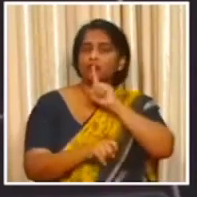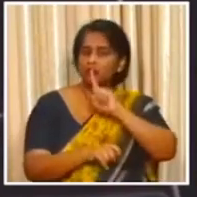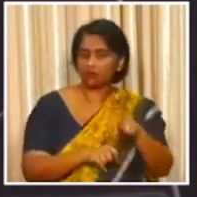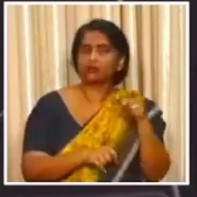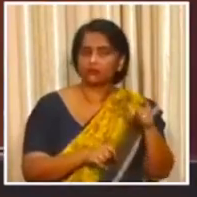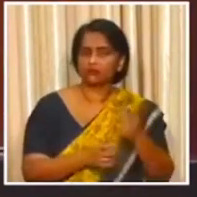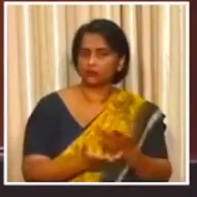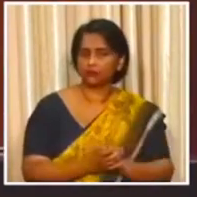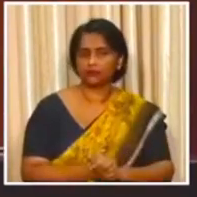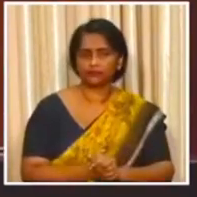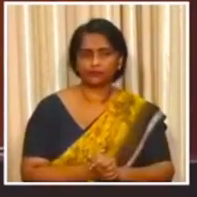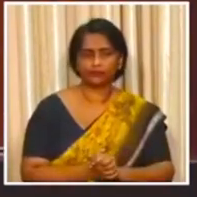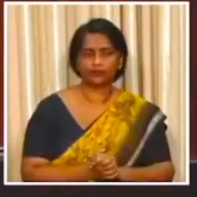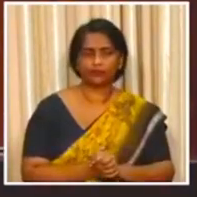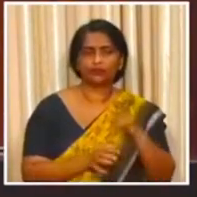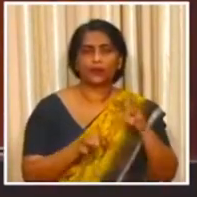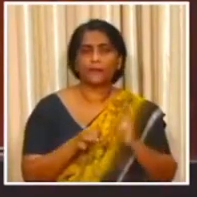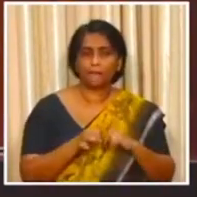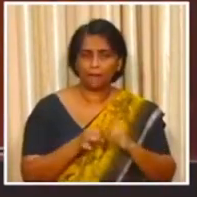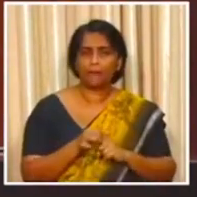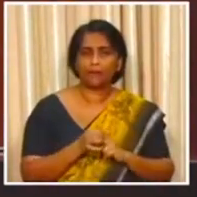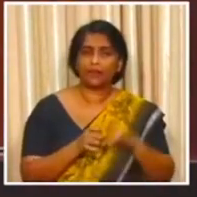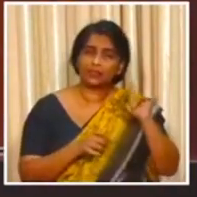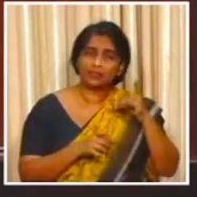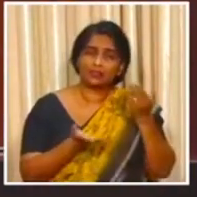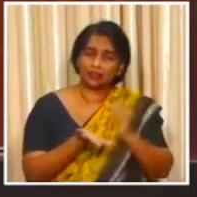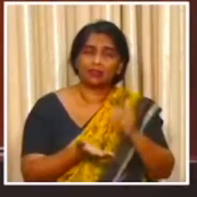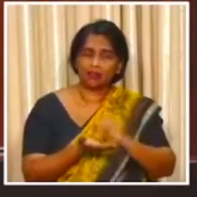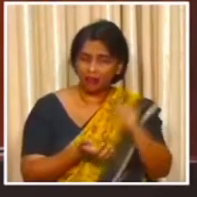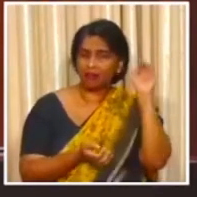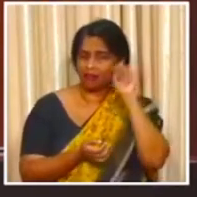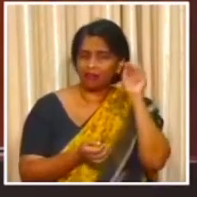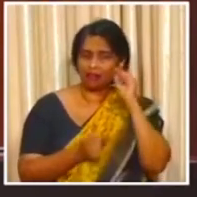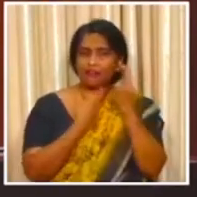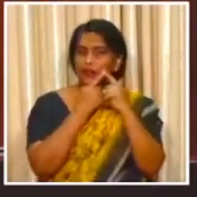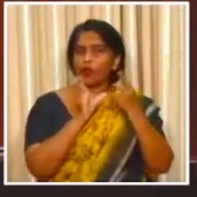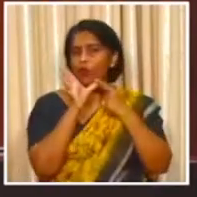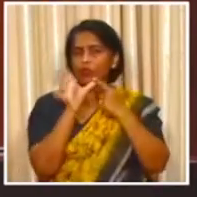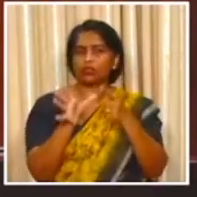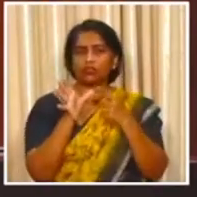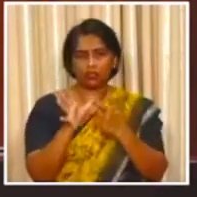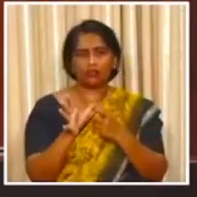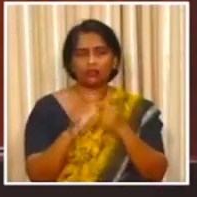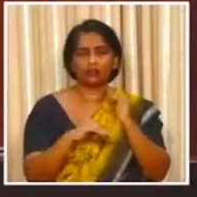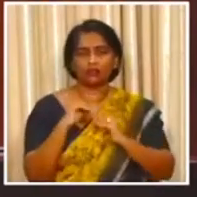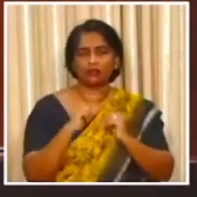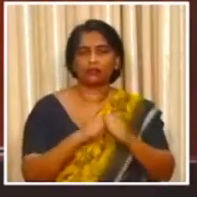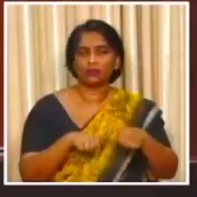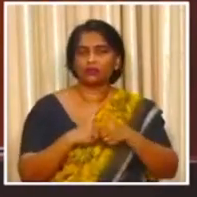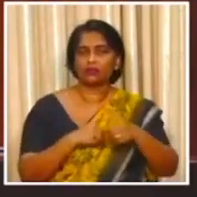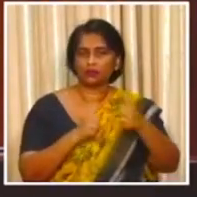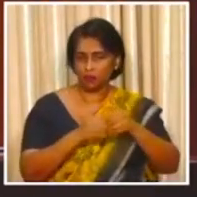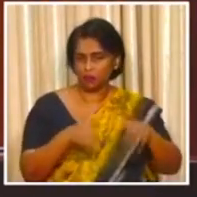හරි. බොහොම ස්තුතියි. දැන් ඔය ප්‍රශ්නේ සිය වතාවක් විතර මමත් අහුන්කන් දීලා තියෙන විවිධ උත්තර දීලා තියෙනවා. ඒකට අවශ්‍ය ක්‍රියාමාර්ග මේ වෙනකොට